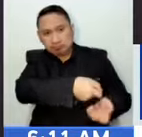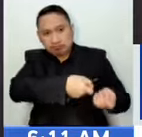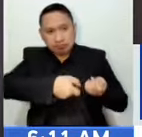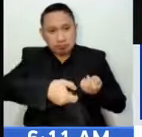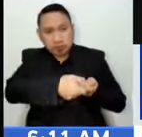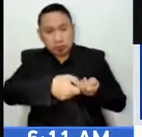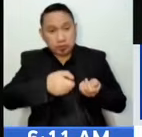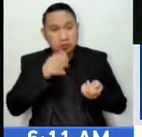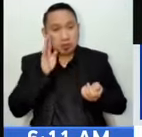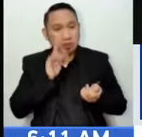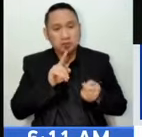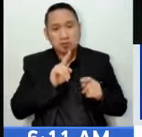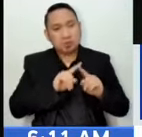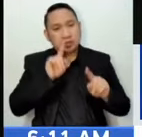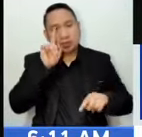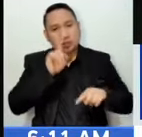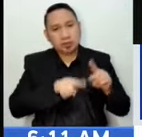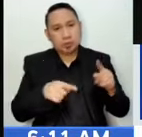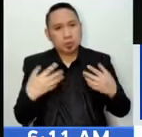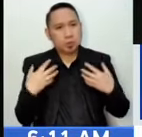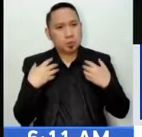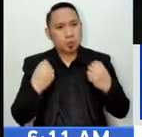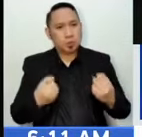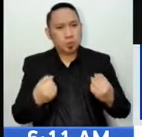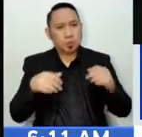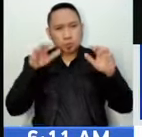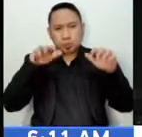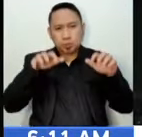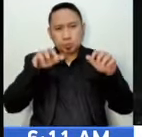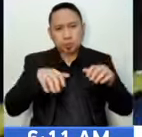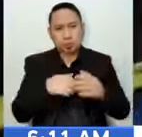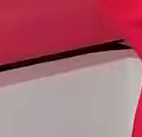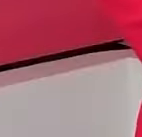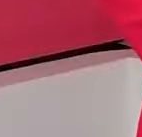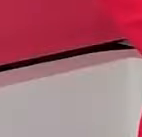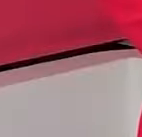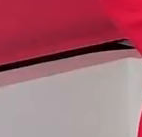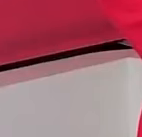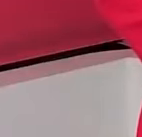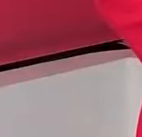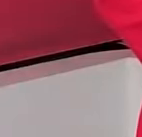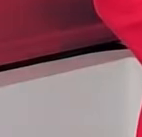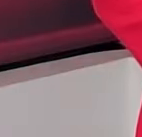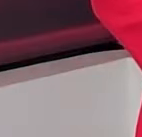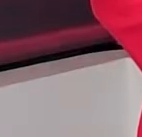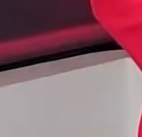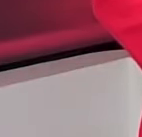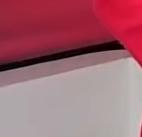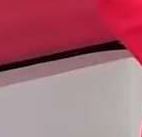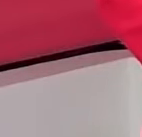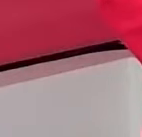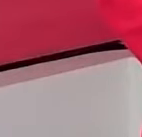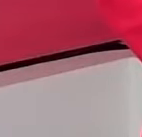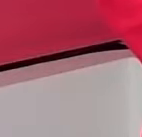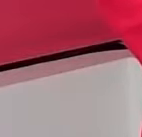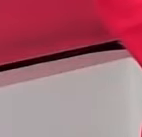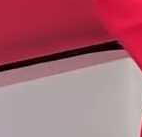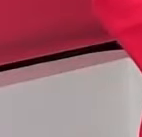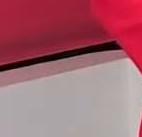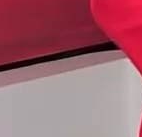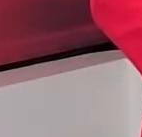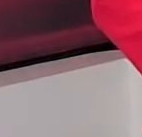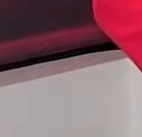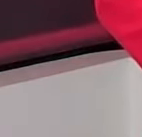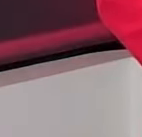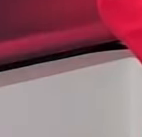kinaya sa lakas ng ulan. Imbornal. Mauna ka sa mga balita. Bisitahin at mag-subscribe sa